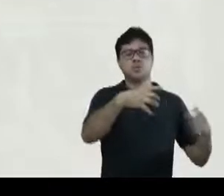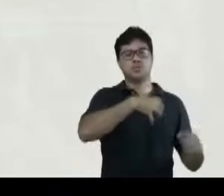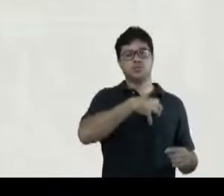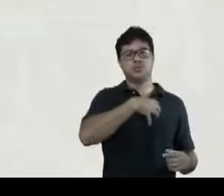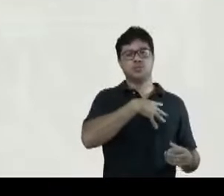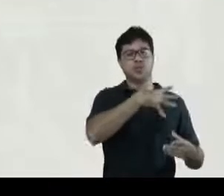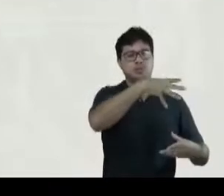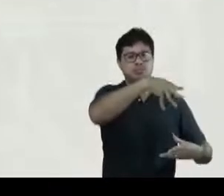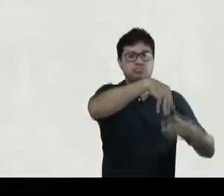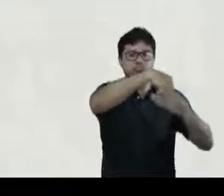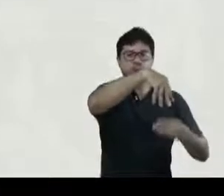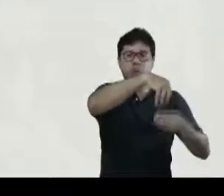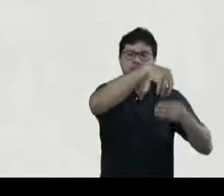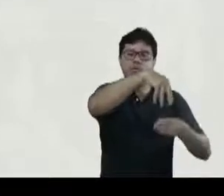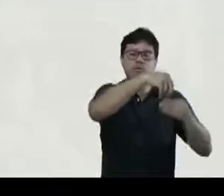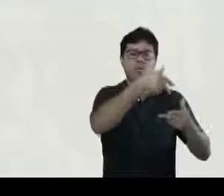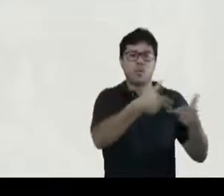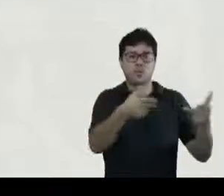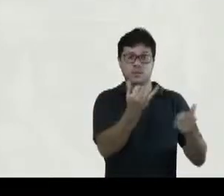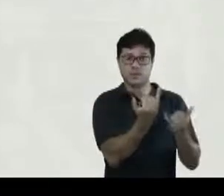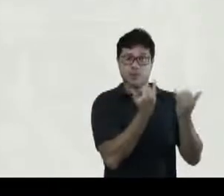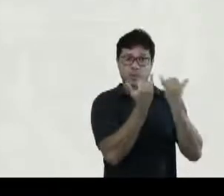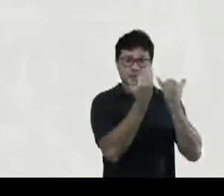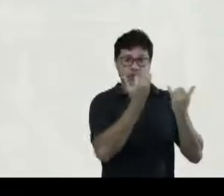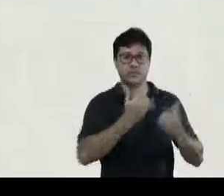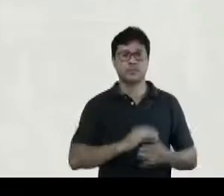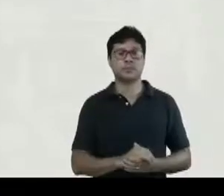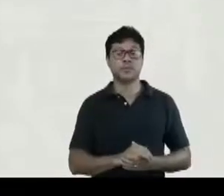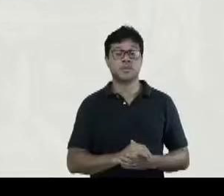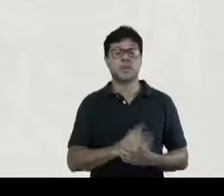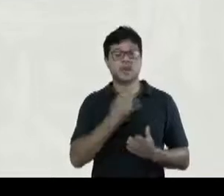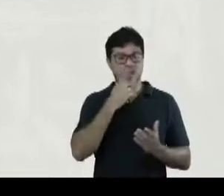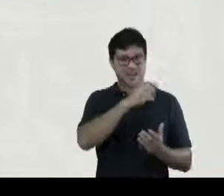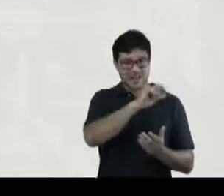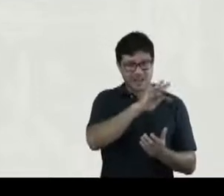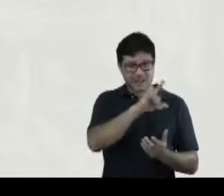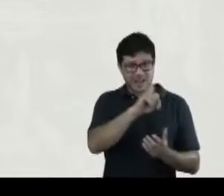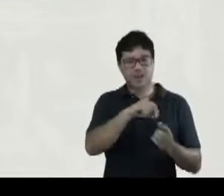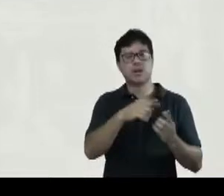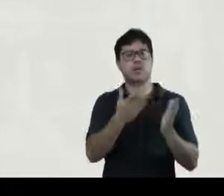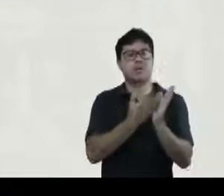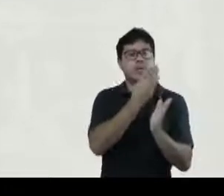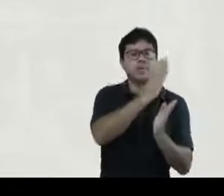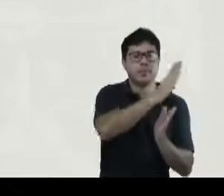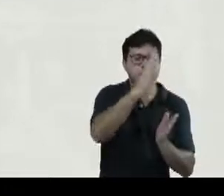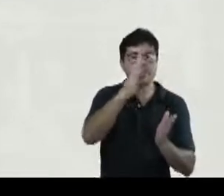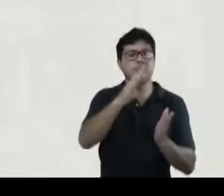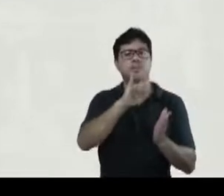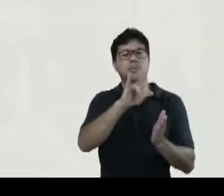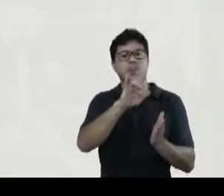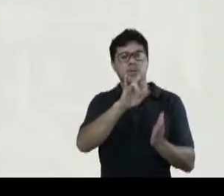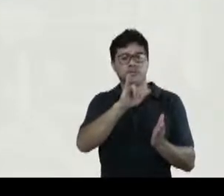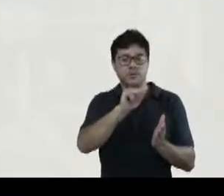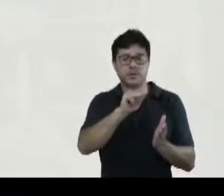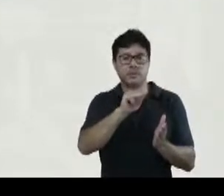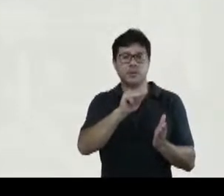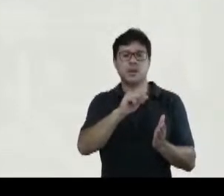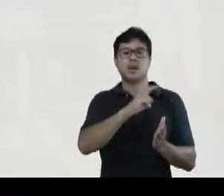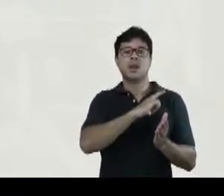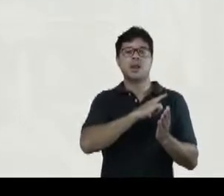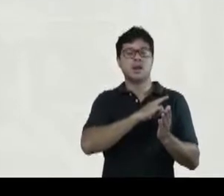Normdateien sind heute neben Katalogen und Bibliografien Erschließungsinstrumente eigenen Werts und Rechts und öffnen